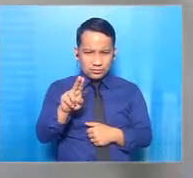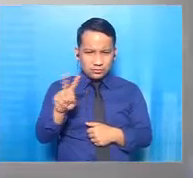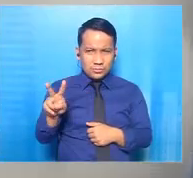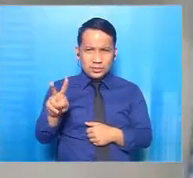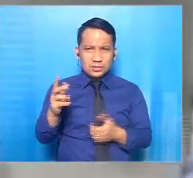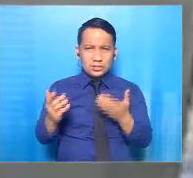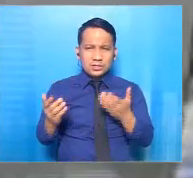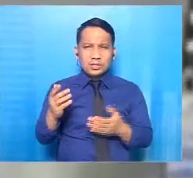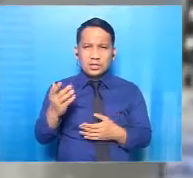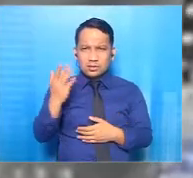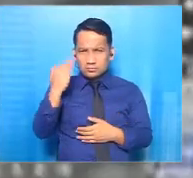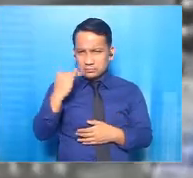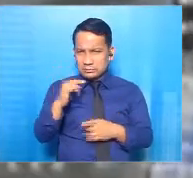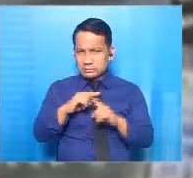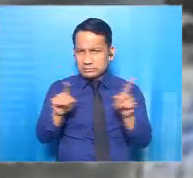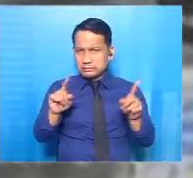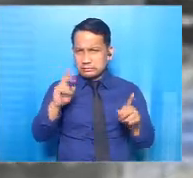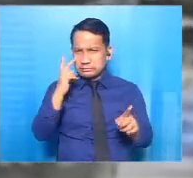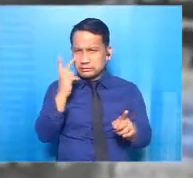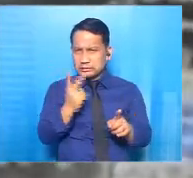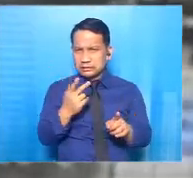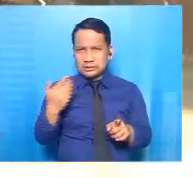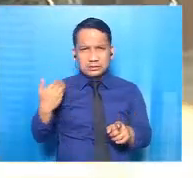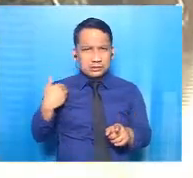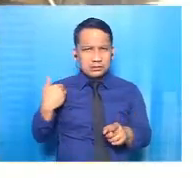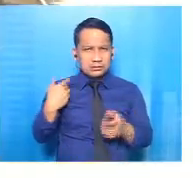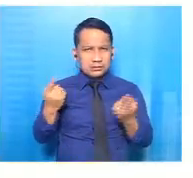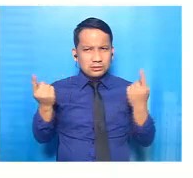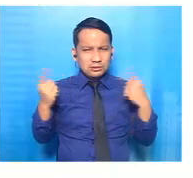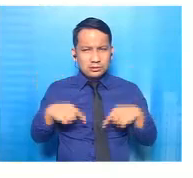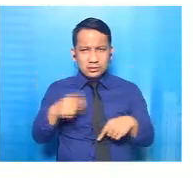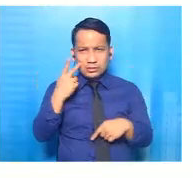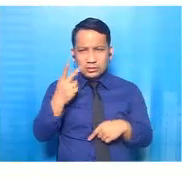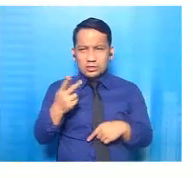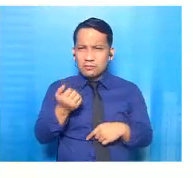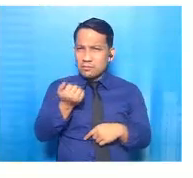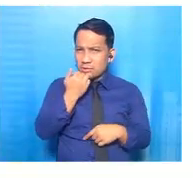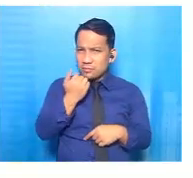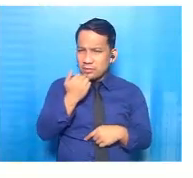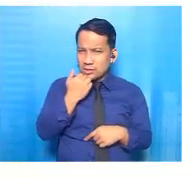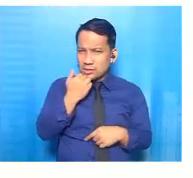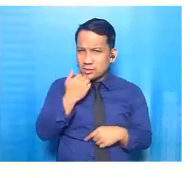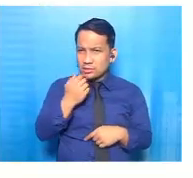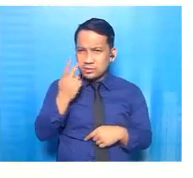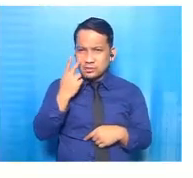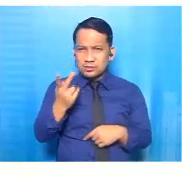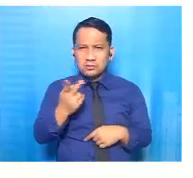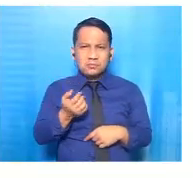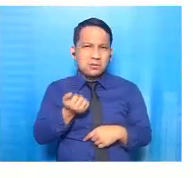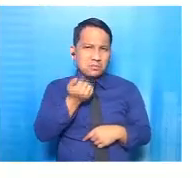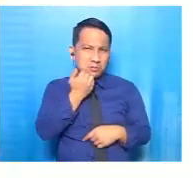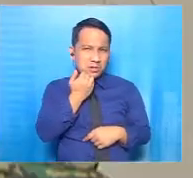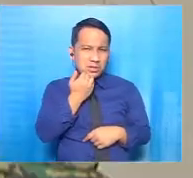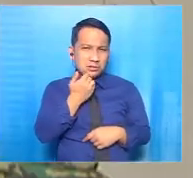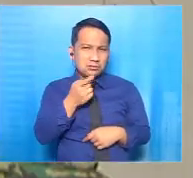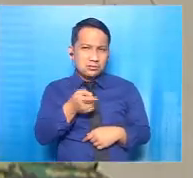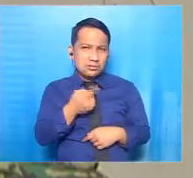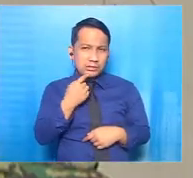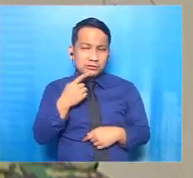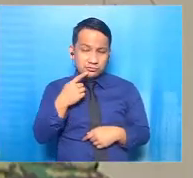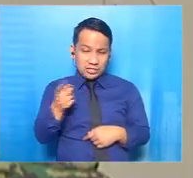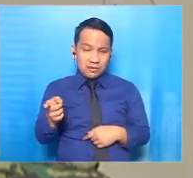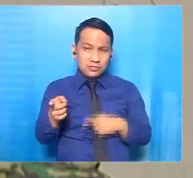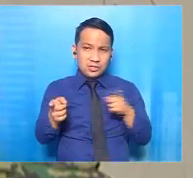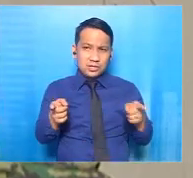aksidente. Pero ang mga otoridad naman, hindi inaalis ang posibilidad ng human error. Yung pang allegation niya